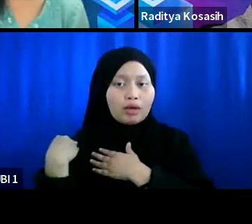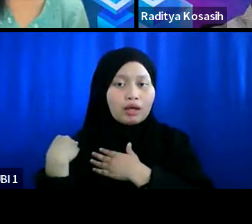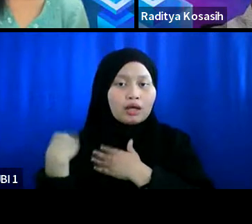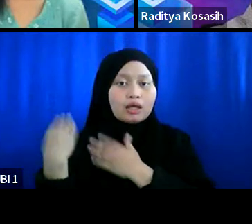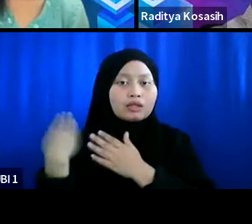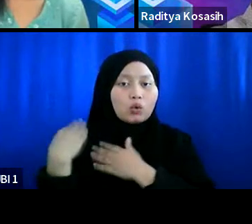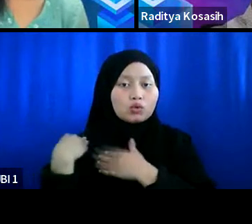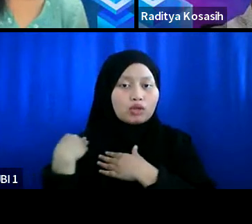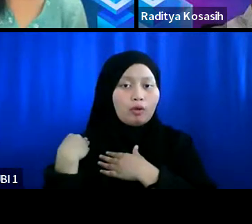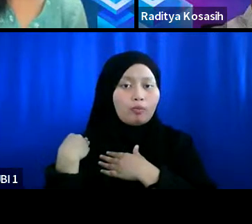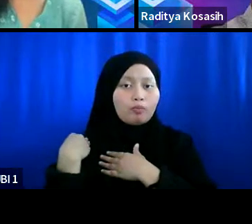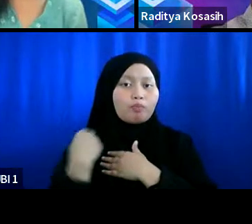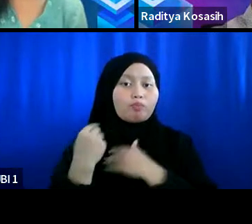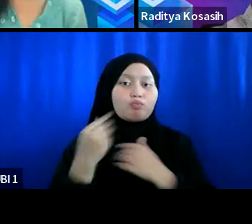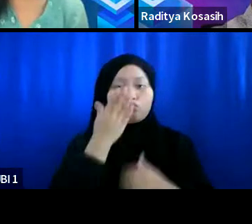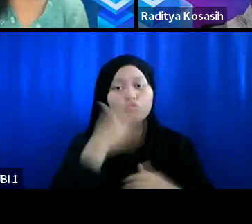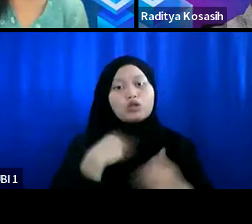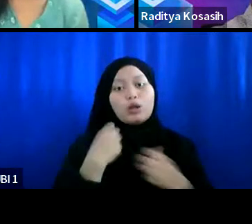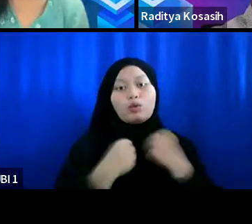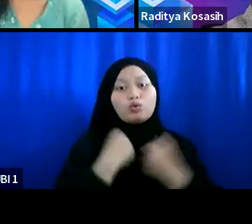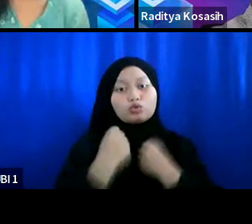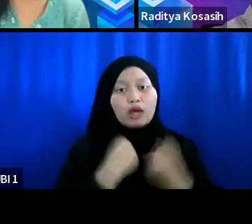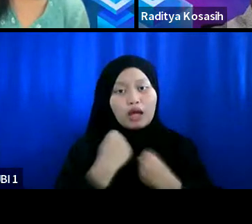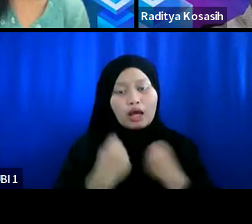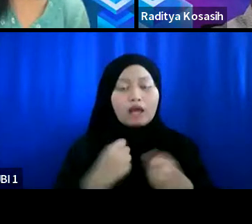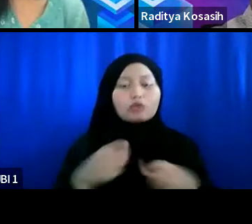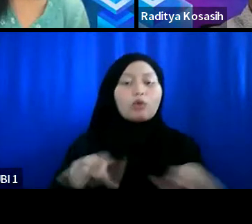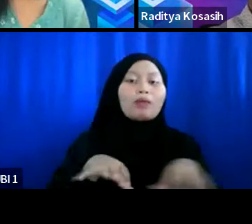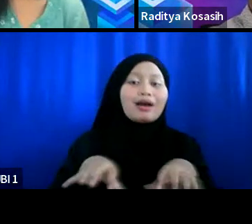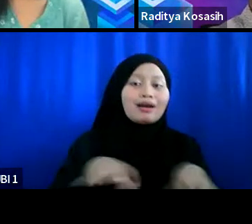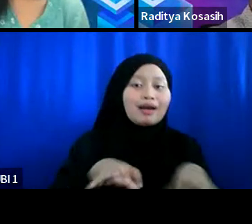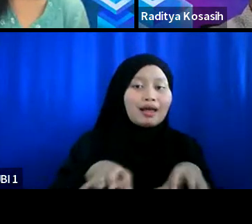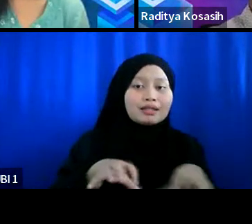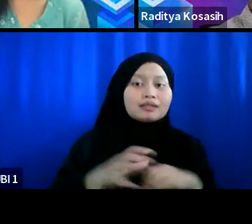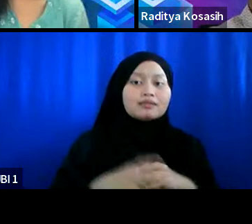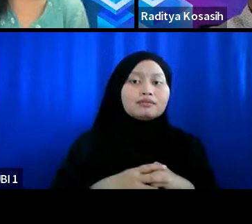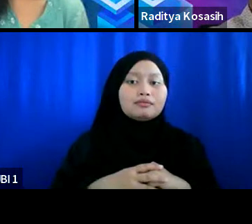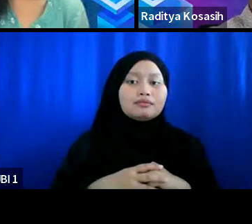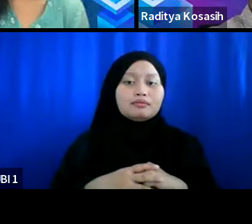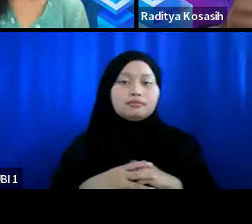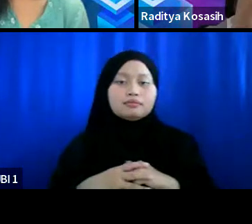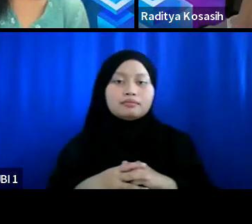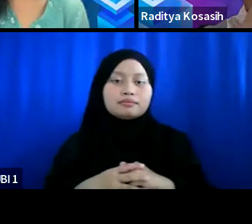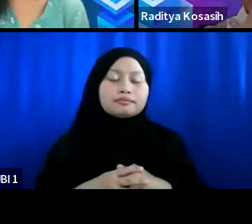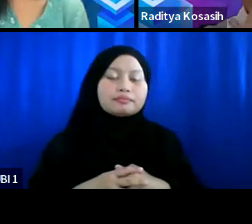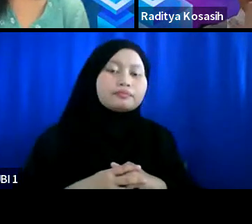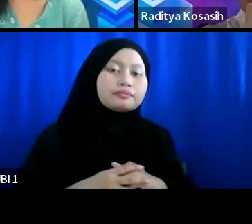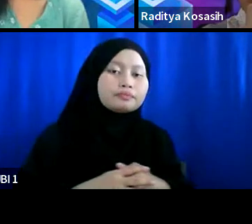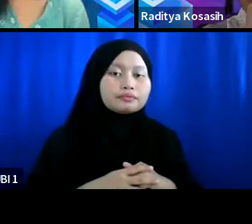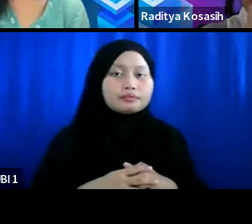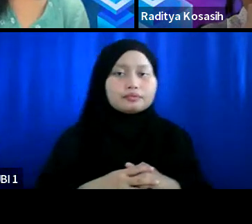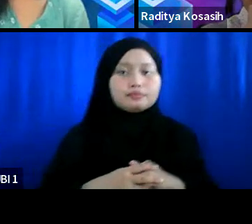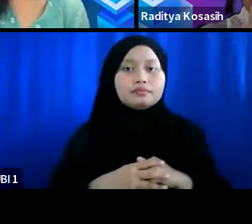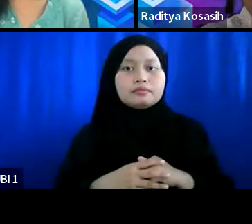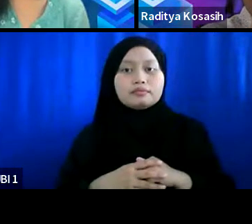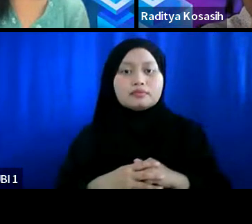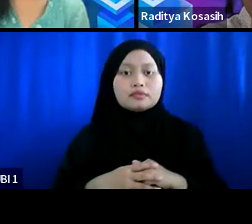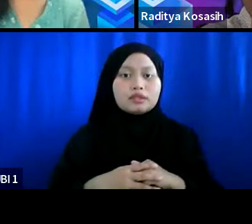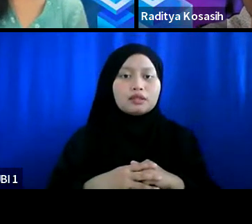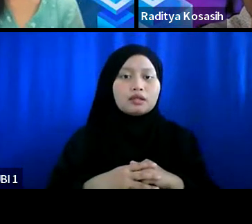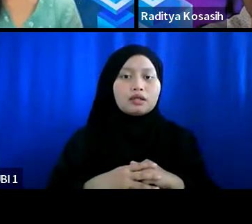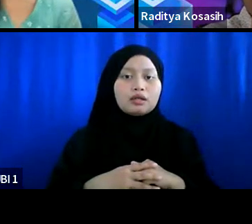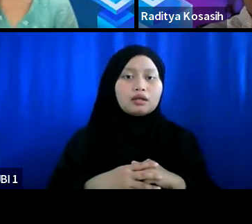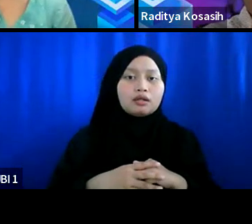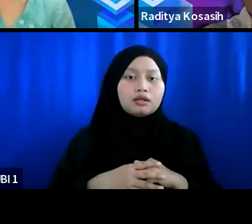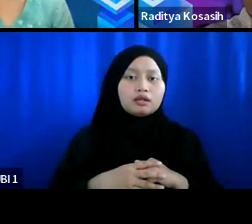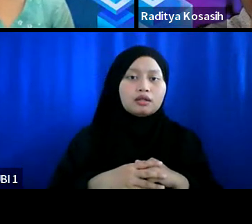penyelenggaraannya tetap protes sini atuh ke pengendalinya nah ke bagian melakukan